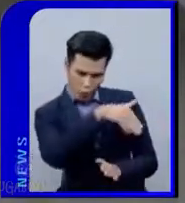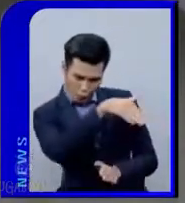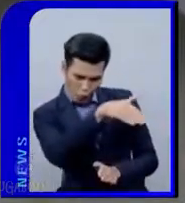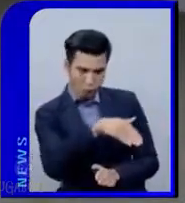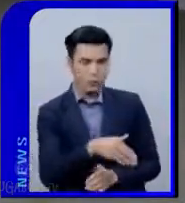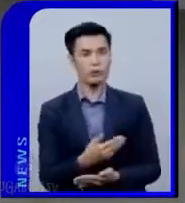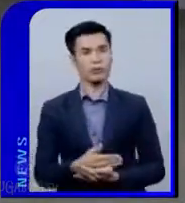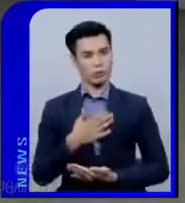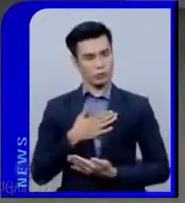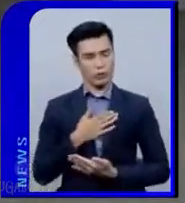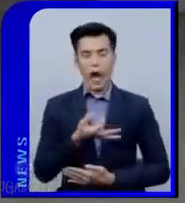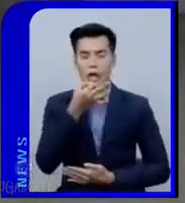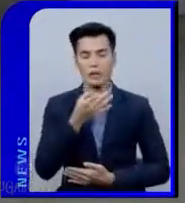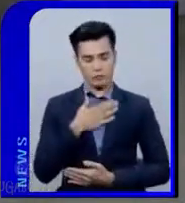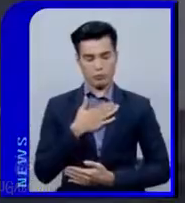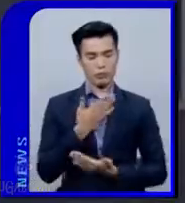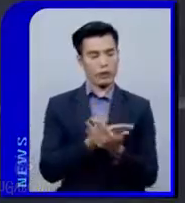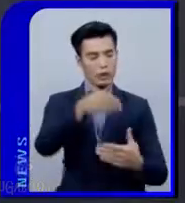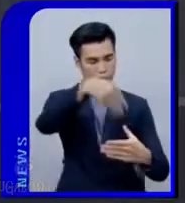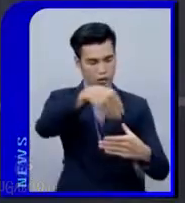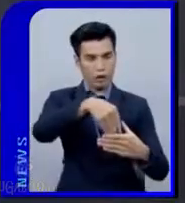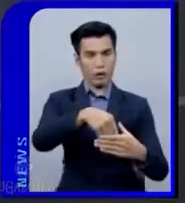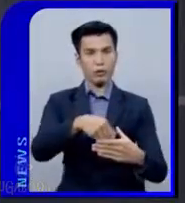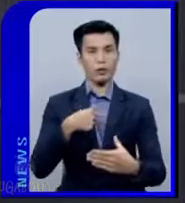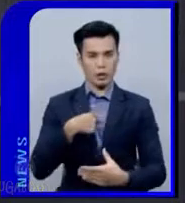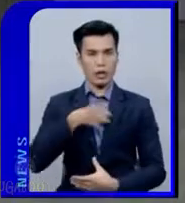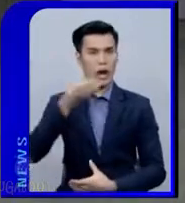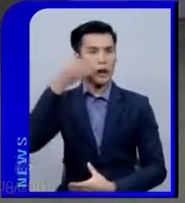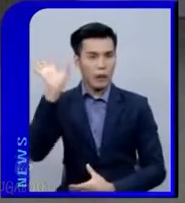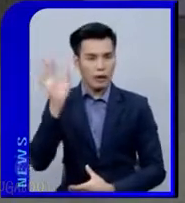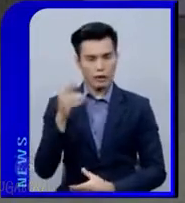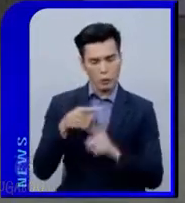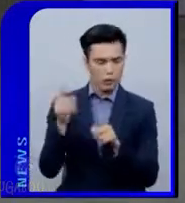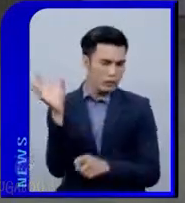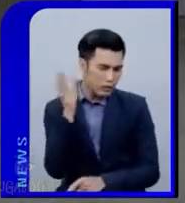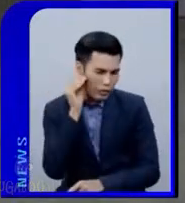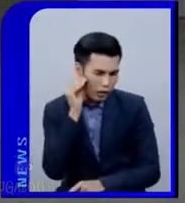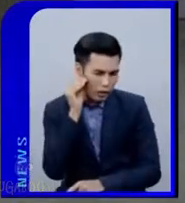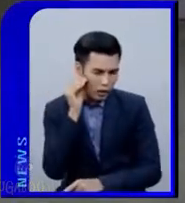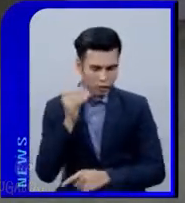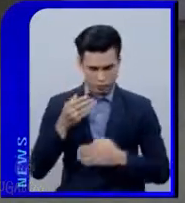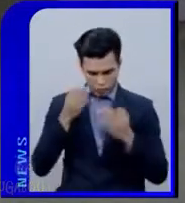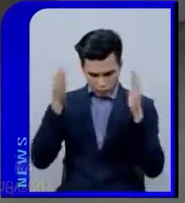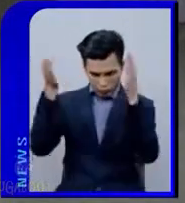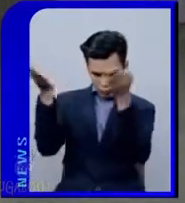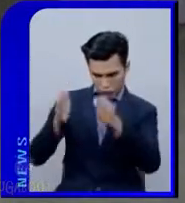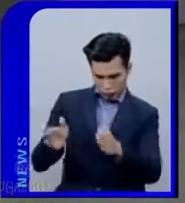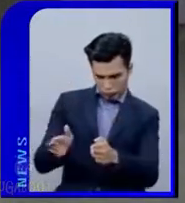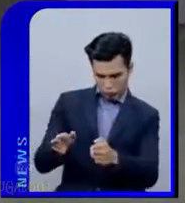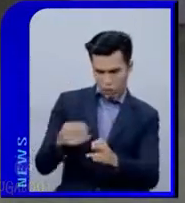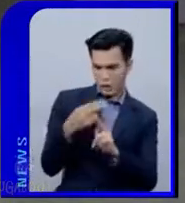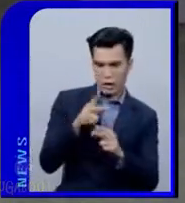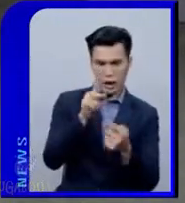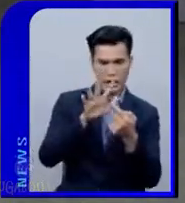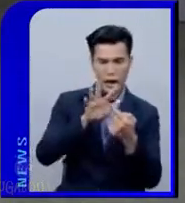คนกำลังทำมาหากินหาข้าวรถกลับบ้านอยู ่แต่เสียงอย่างนี้ต้นแขนอย่างนี้ขาอย่างนี้หน้าท้องแบบนี้เนี่ยน้องกาละเกดแน่ๆเลยครับ ก็บอก